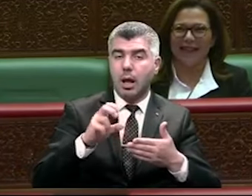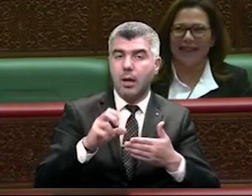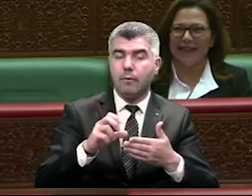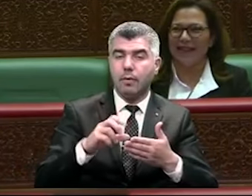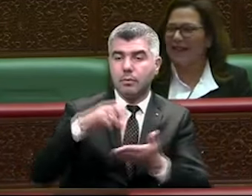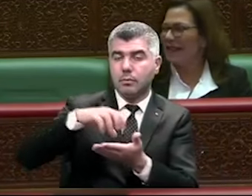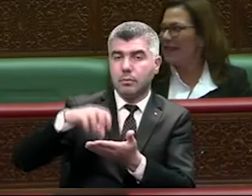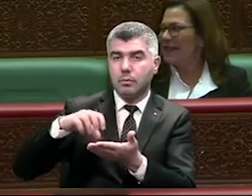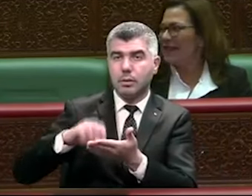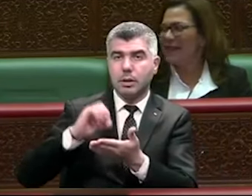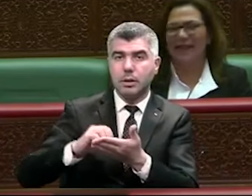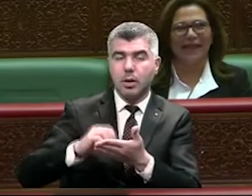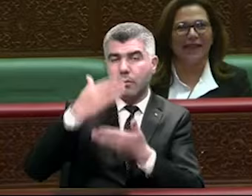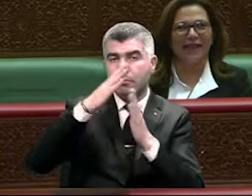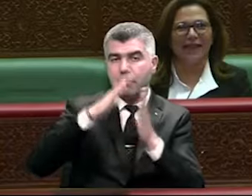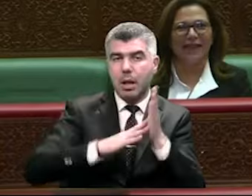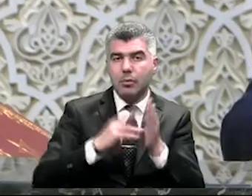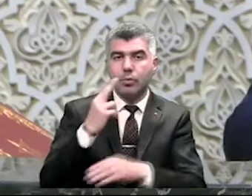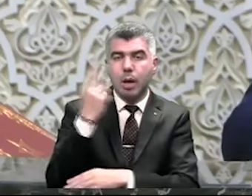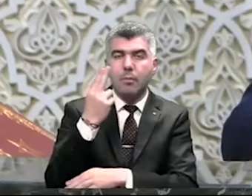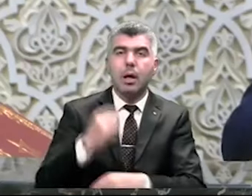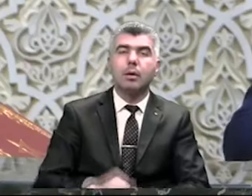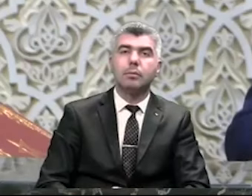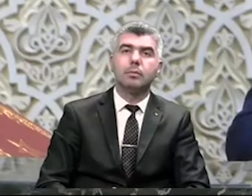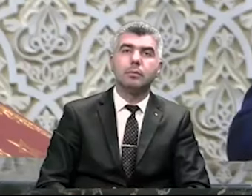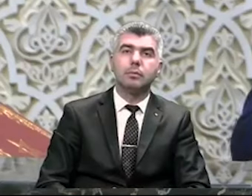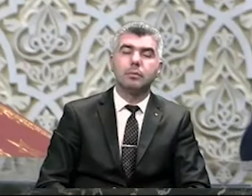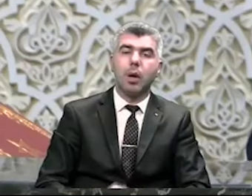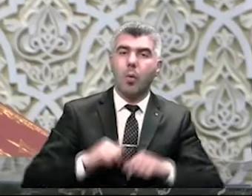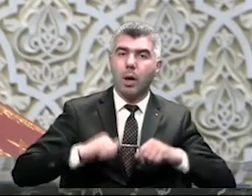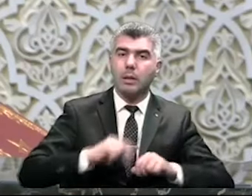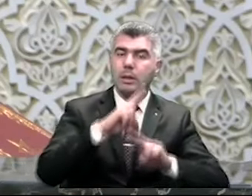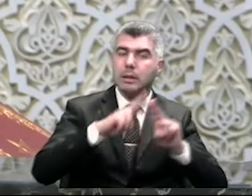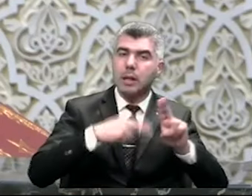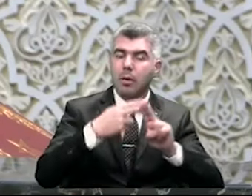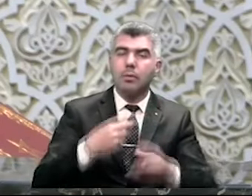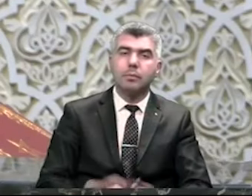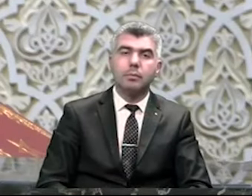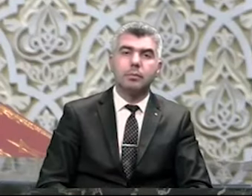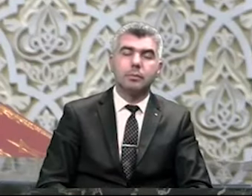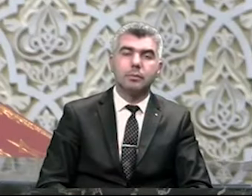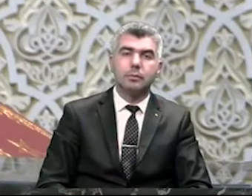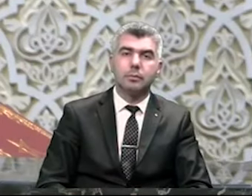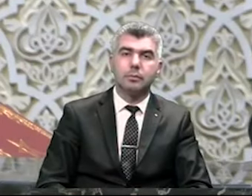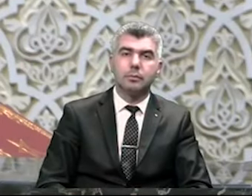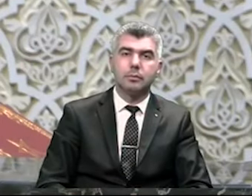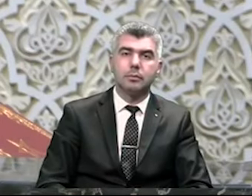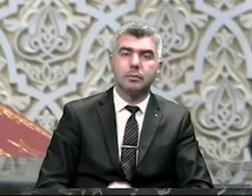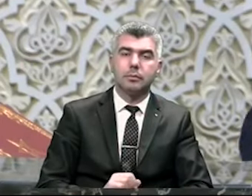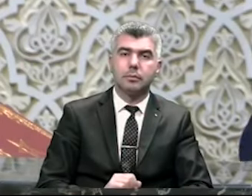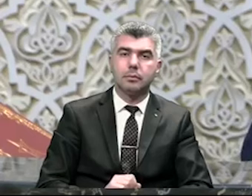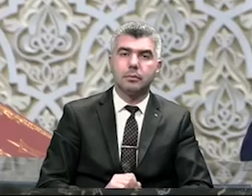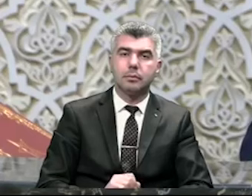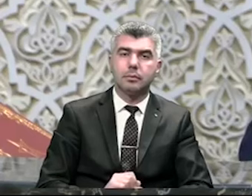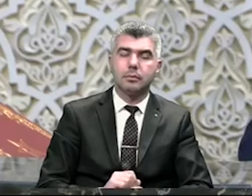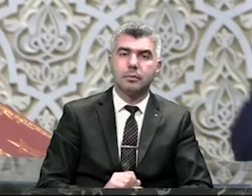الجامعيه ببلادنا وشكرا شكرا سيد المستشار المحترم الكلمه لكم السيد الوزير رد على السؤال